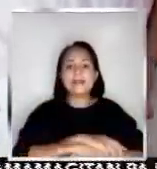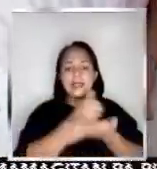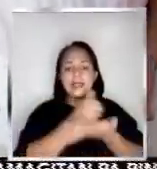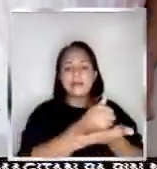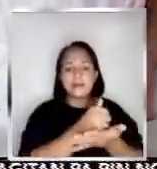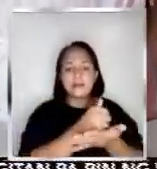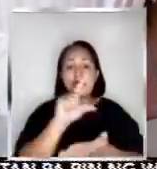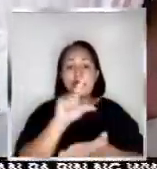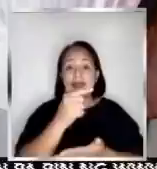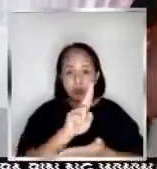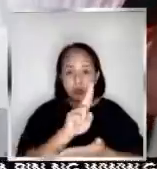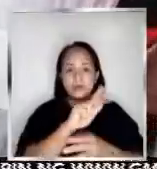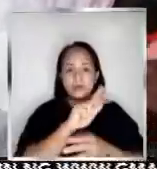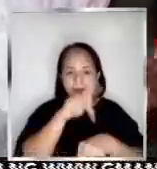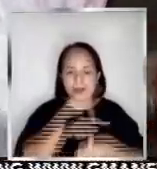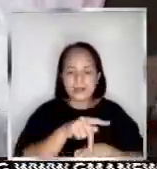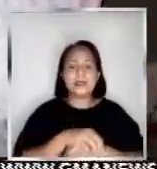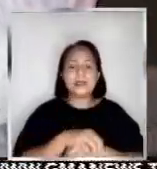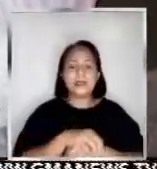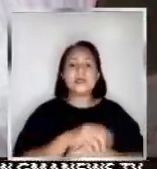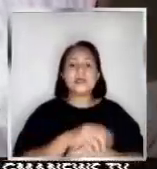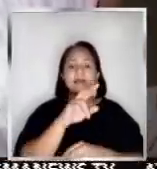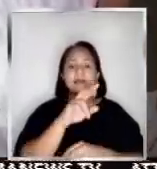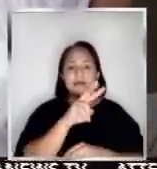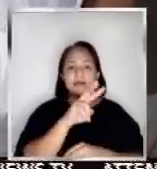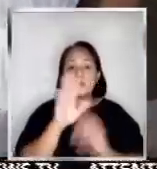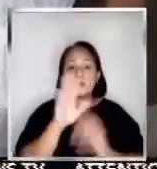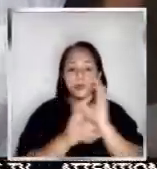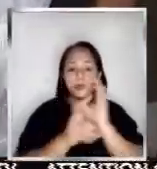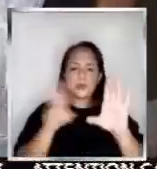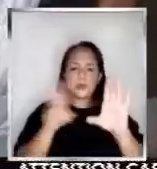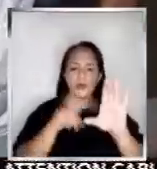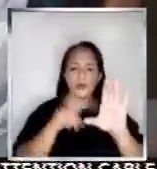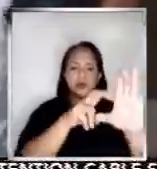ang sinakyan ng mga LSI. Von Aquino, nakatutok, 24 Oras.